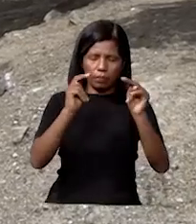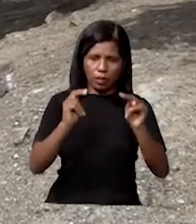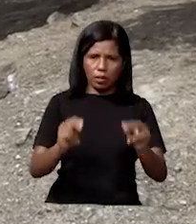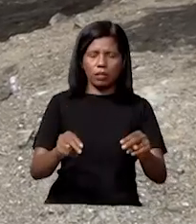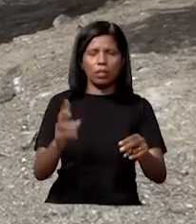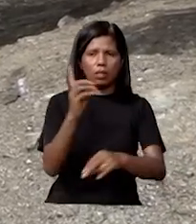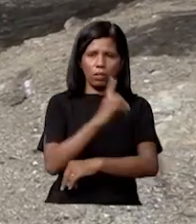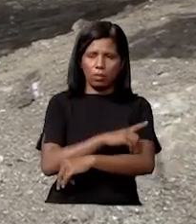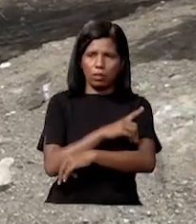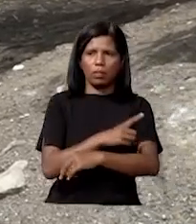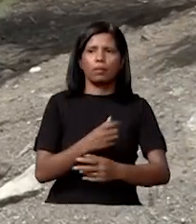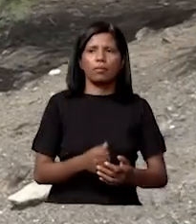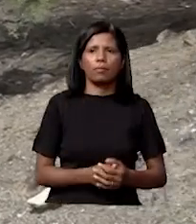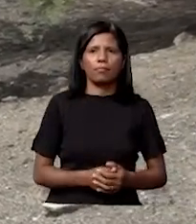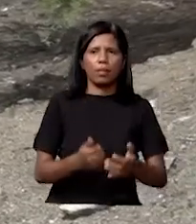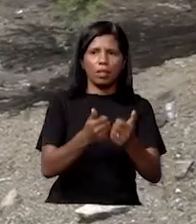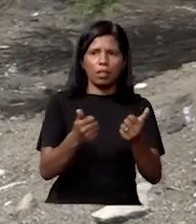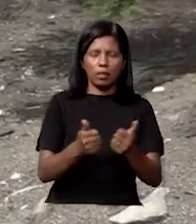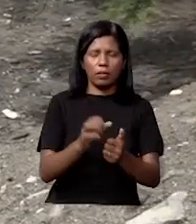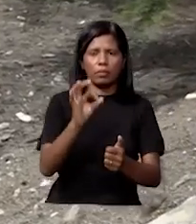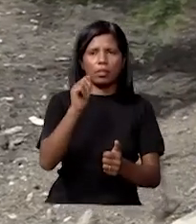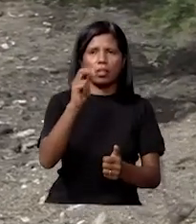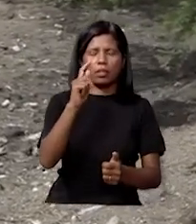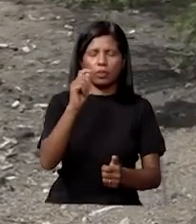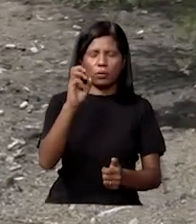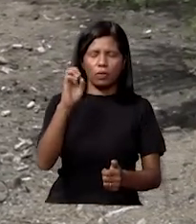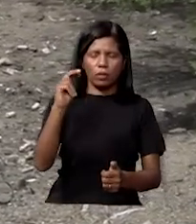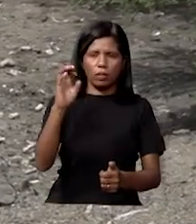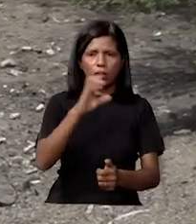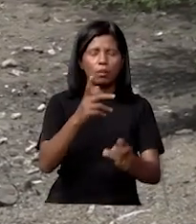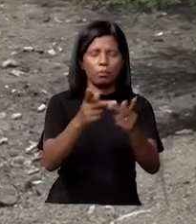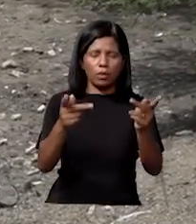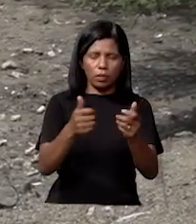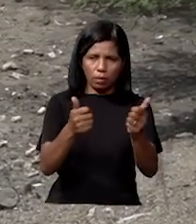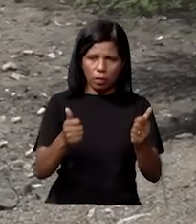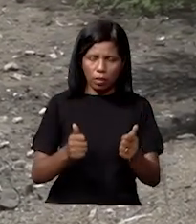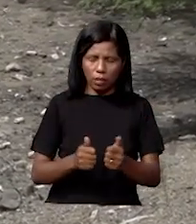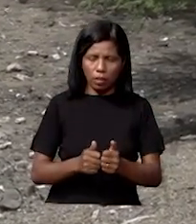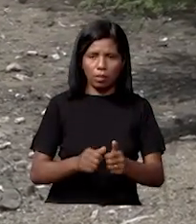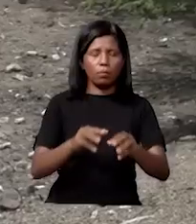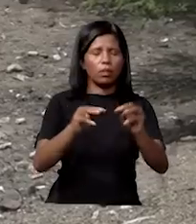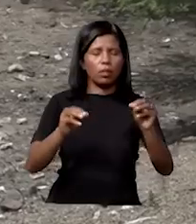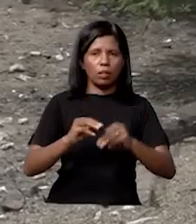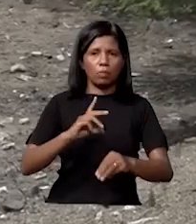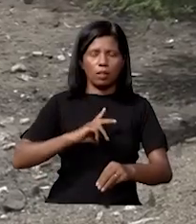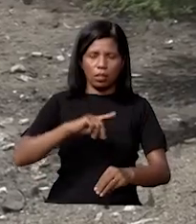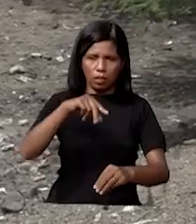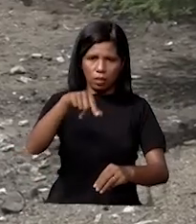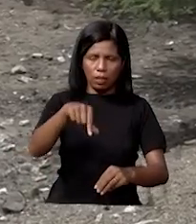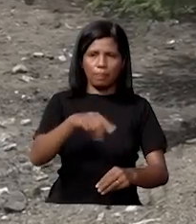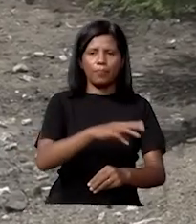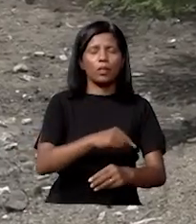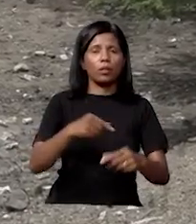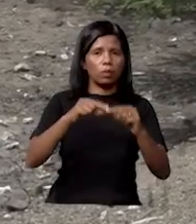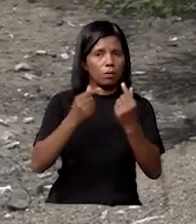loron. Iha aldeia Fatunea suku Tibar posto administrativo Bazartete municipio Likisa equipa